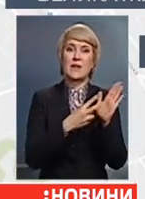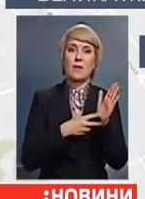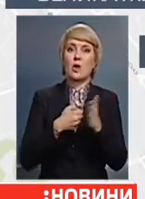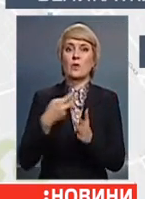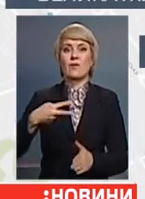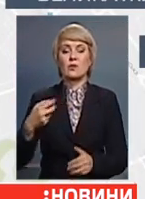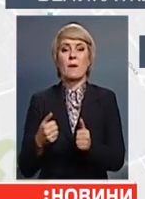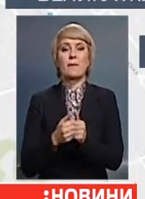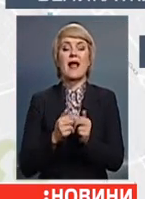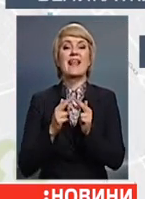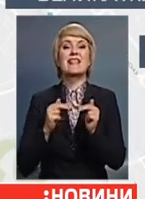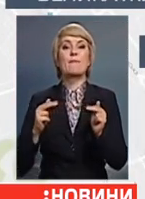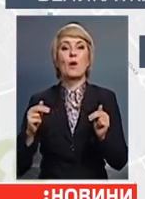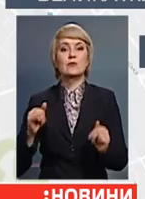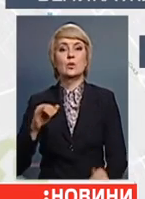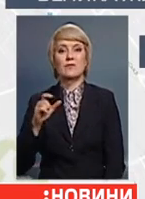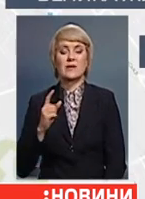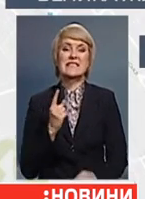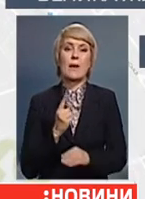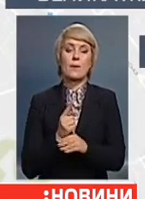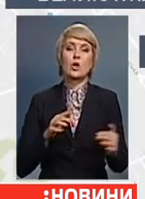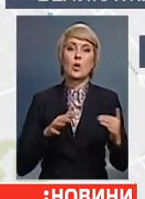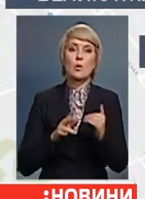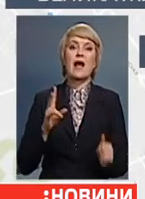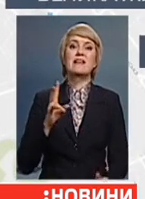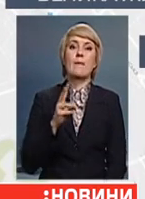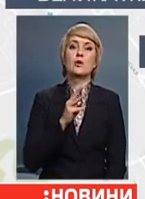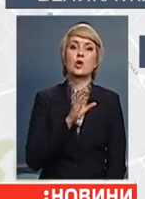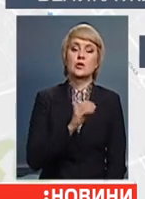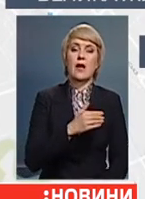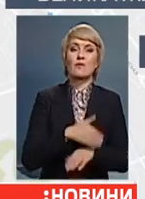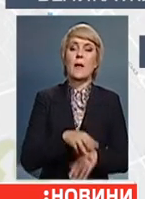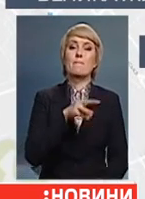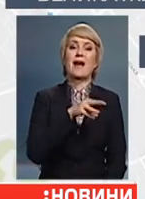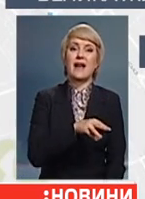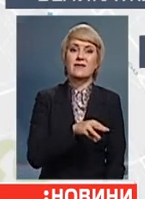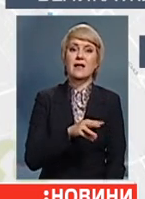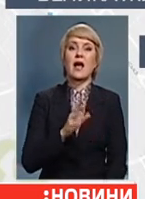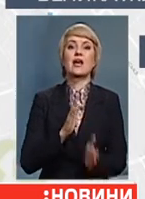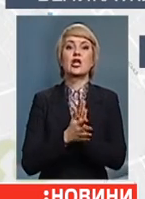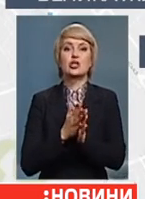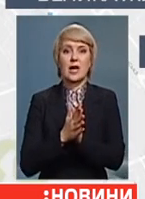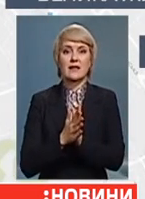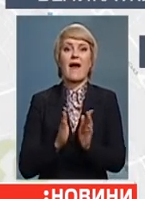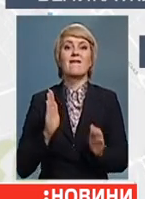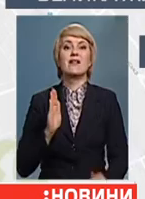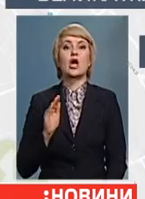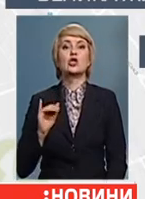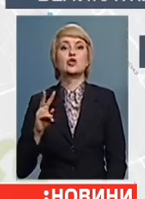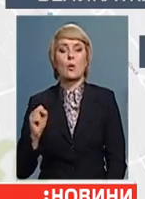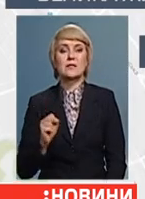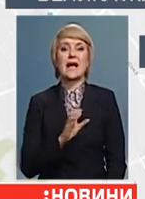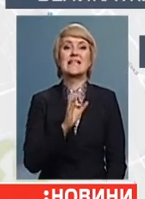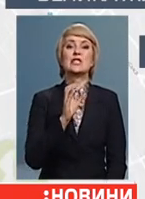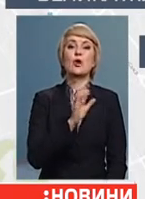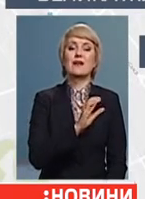узвозом і заборонити рух набережним шосе вулицями Михайла Грушевського, Хрещатиком, Михайлівською, Великою Житомирською, Січових